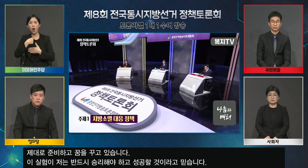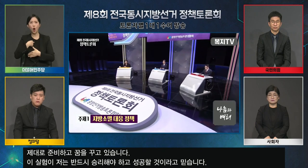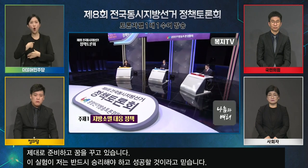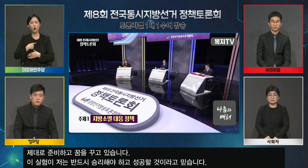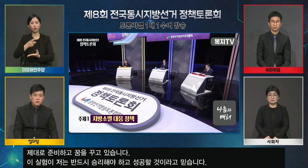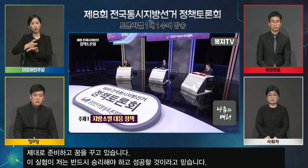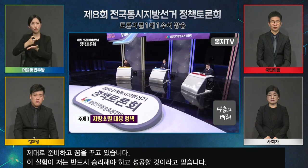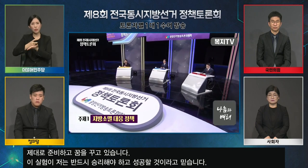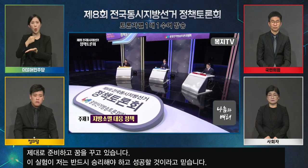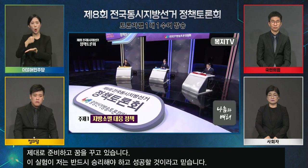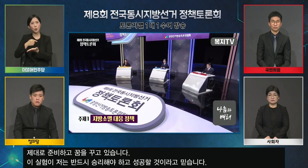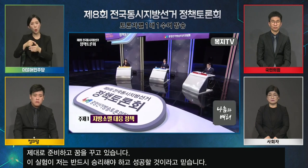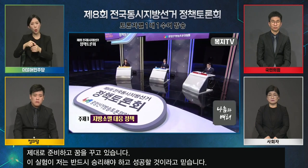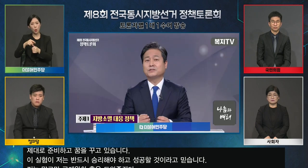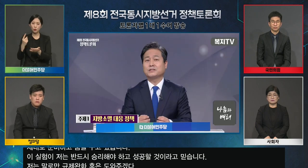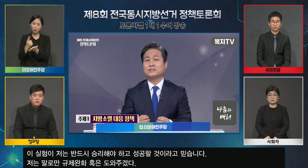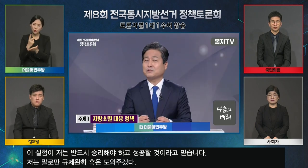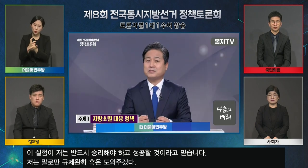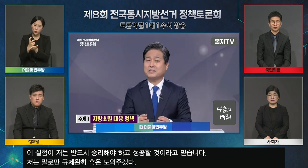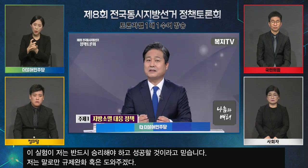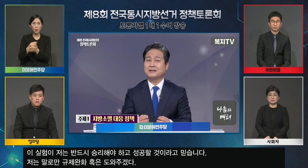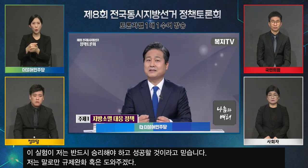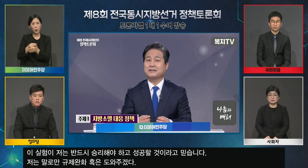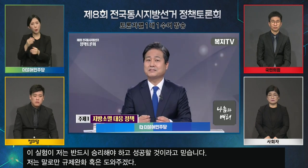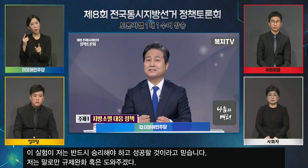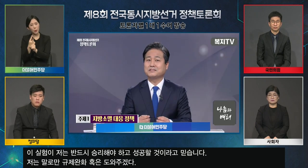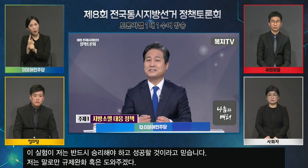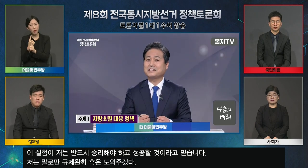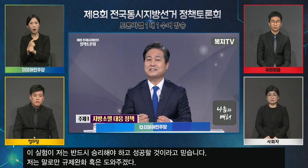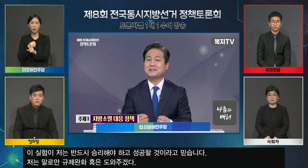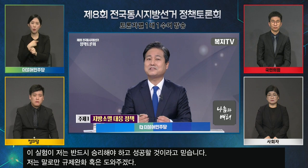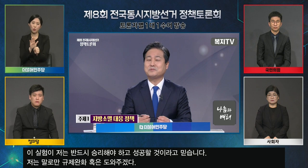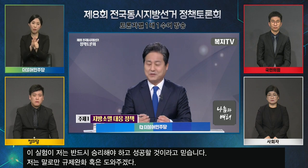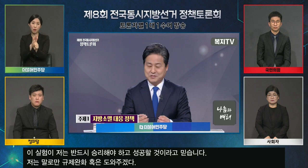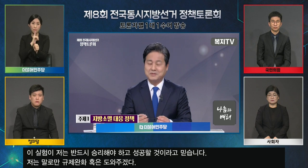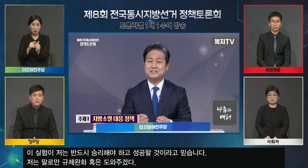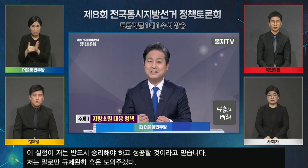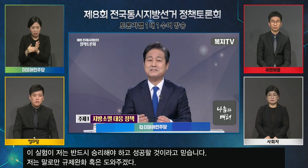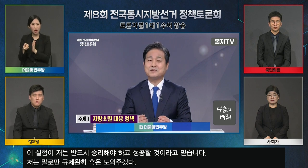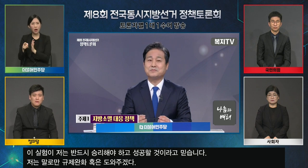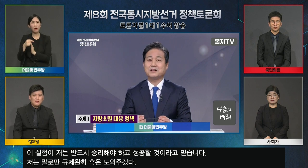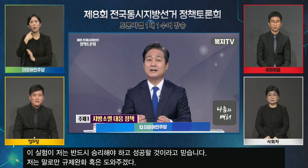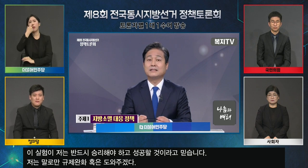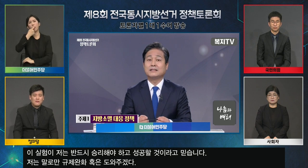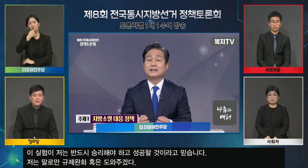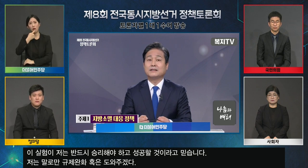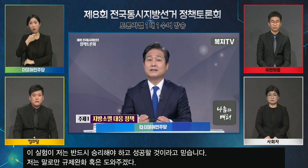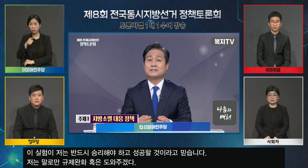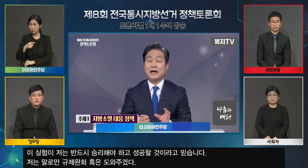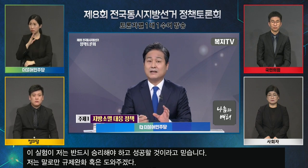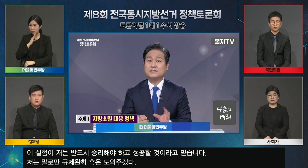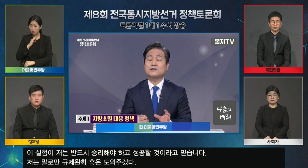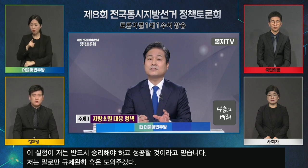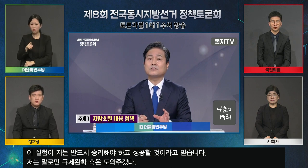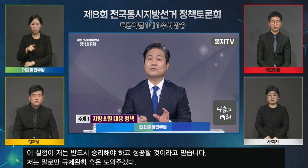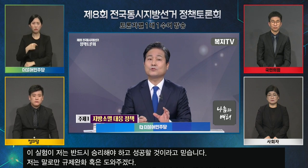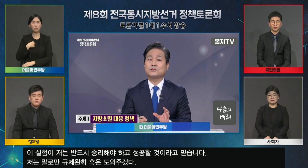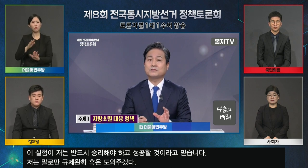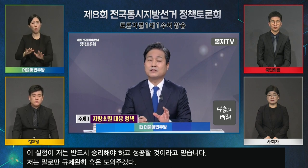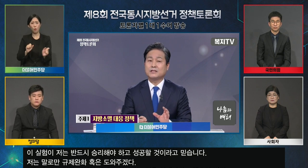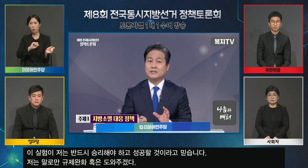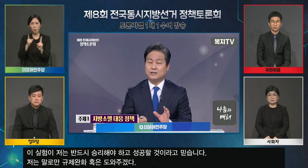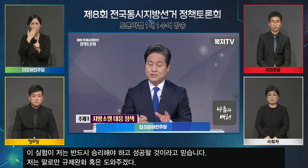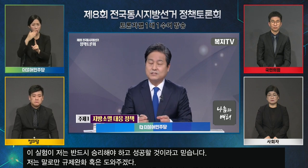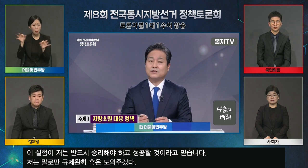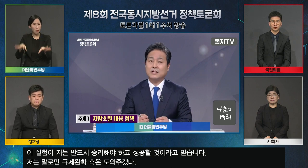이렇게 해서 정말 지역이 제대로 살아나는 것은 이제까지 그랬으면 벌써 많이 살았을 겁니다. 작은 실천이라도